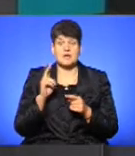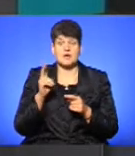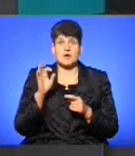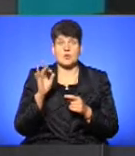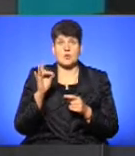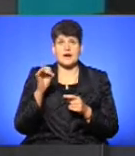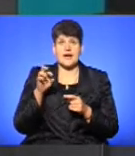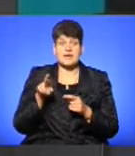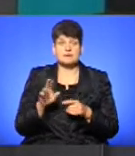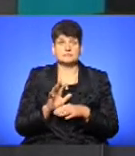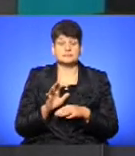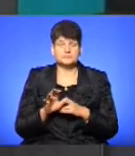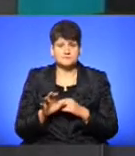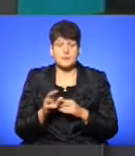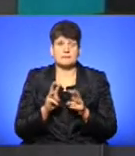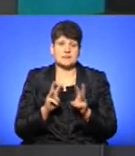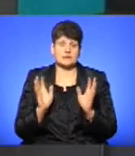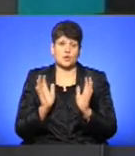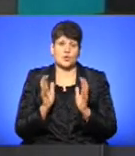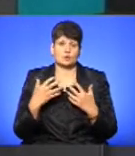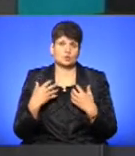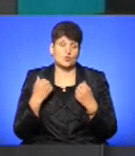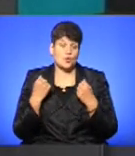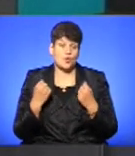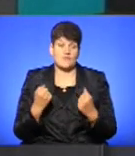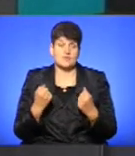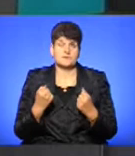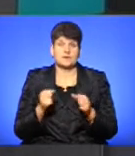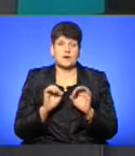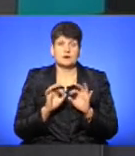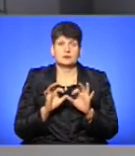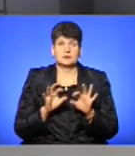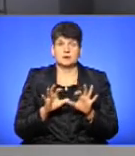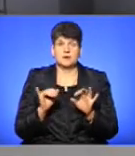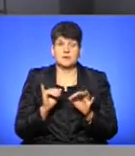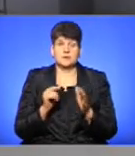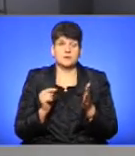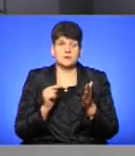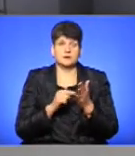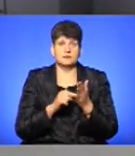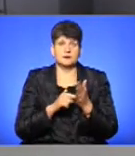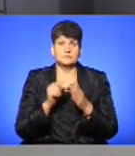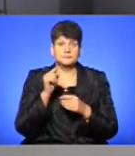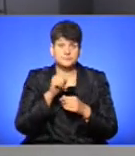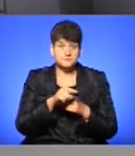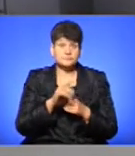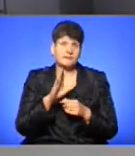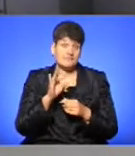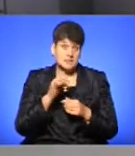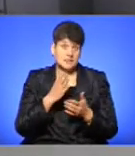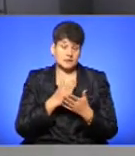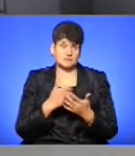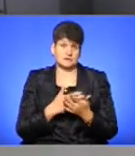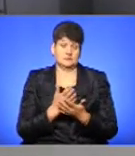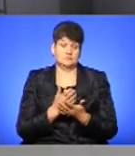хоча Міністерство охорони здоров'я, воно розказує і вказує нам на те, що вакцини є якісні, вони